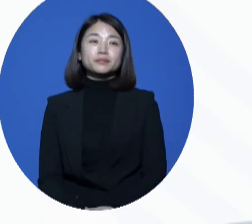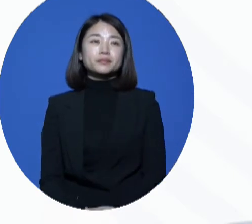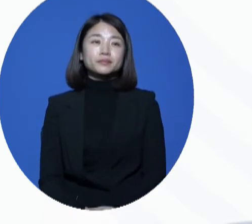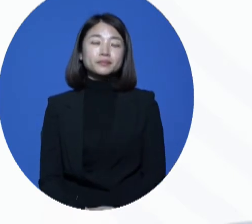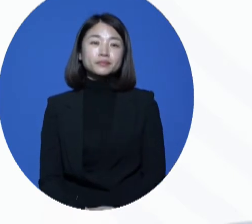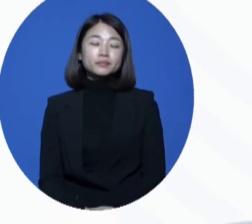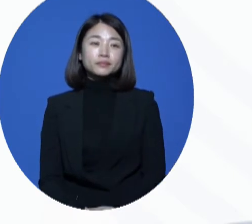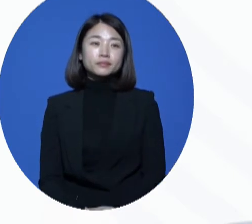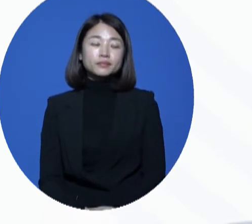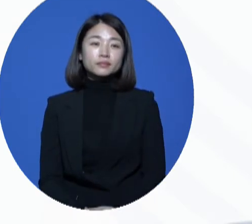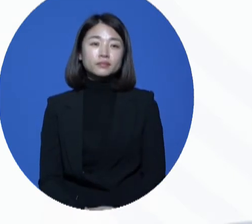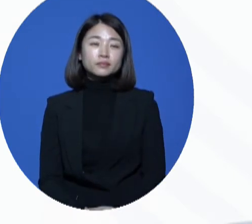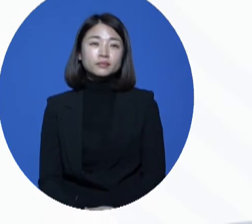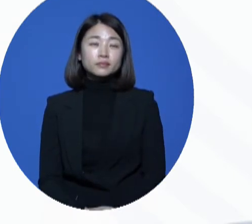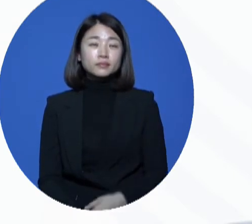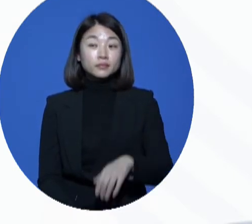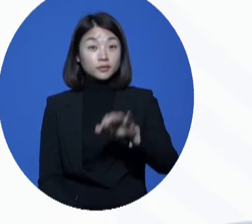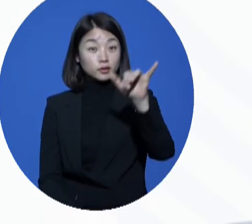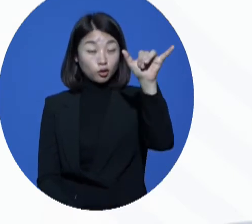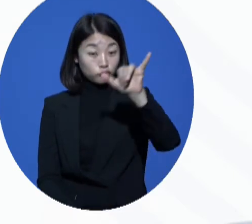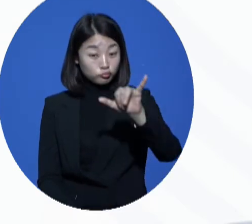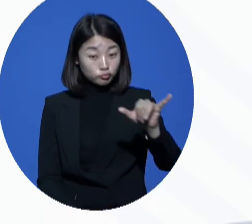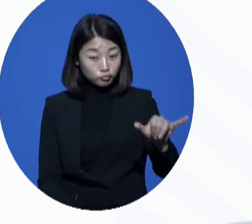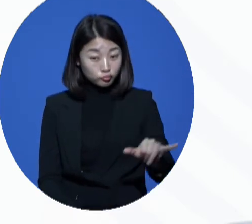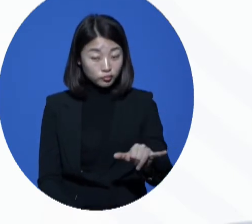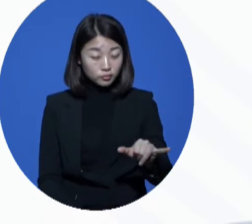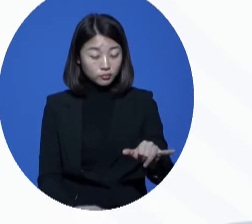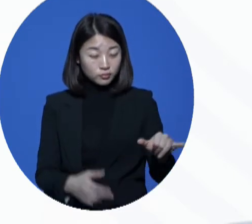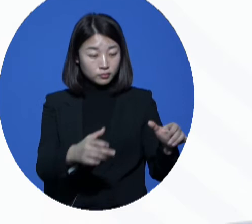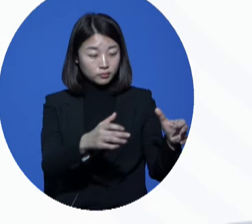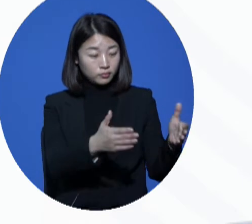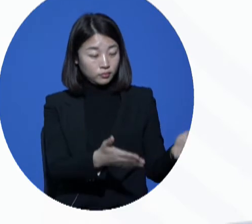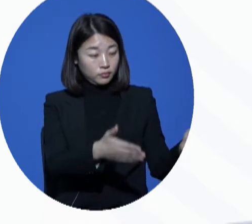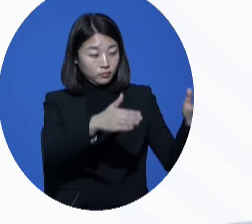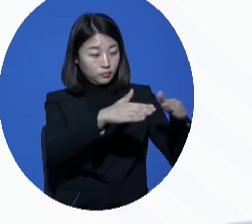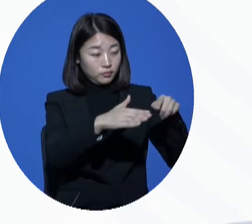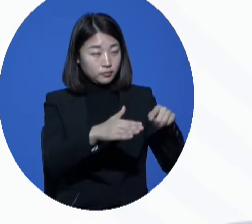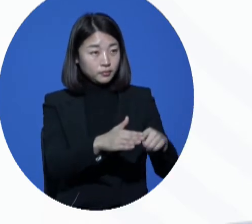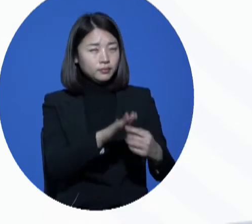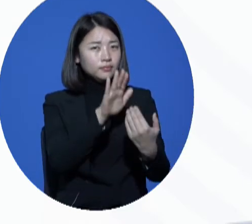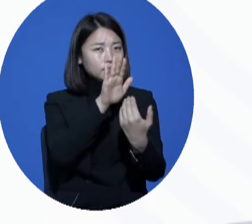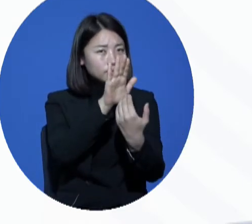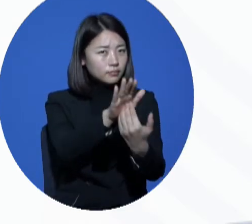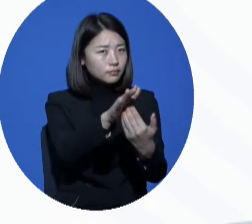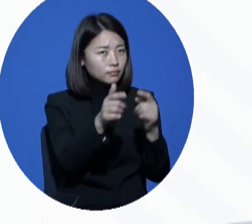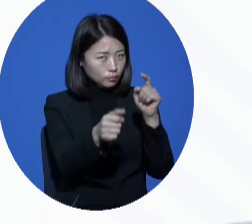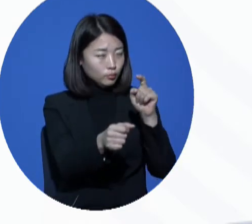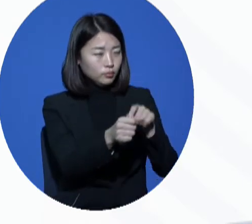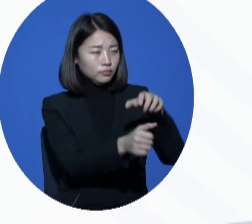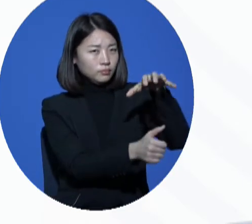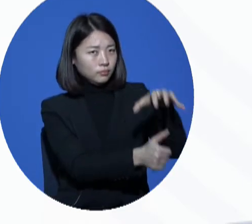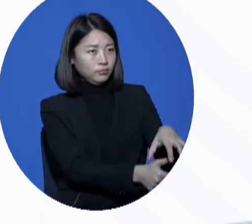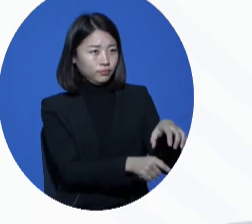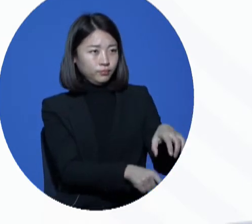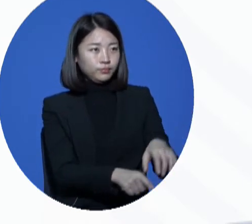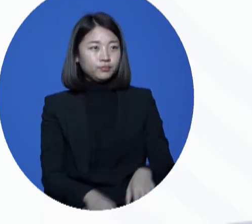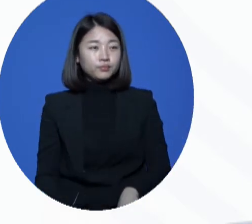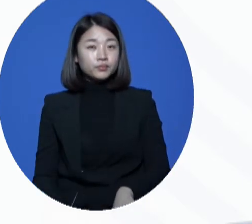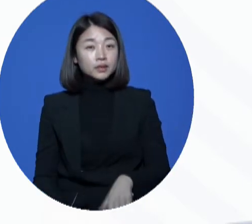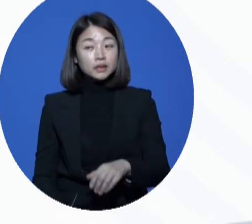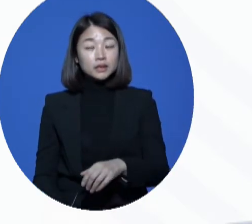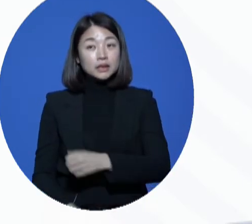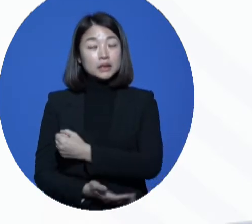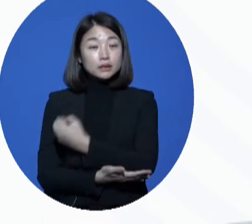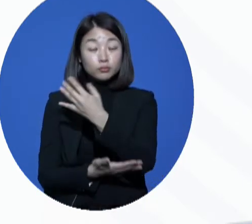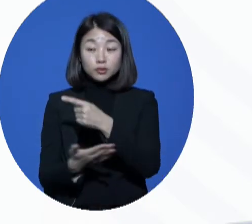그래서 전국의 시설들이 예방적 코호트 격리가 너무 일상화되어 있습니다. 그래서 뭐 한 언론사의 인터뷰에